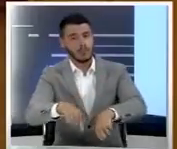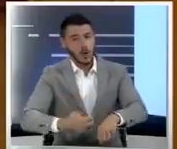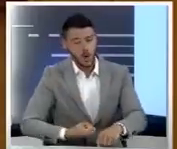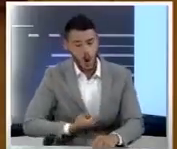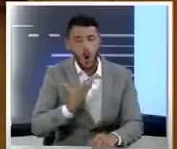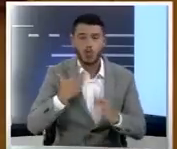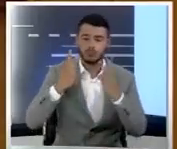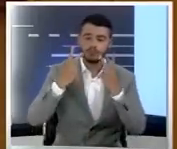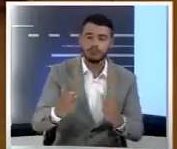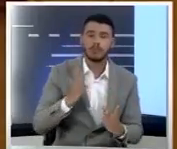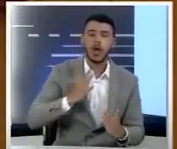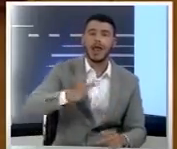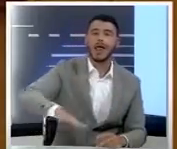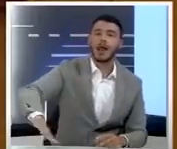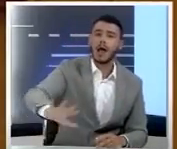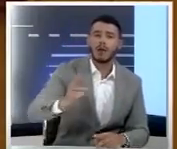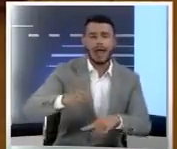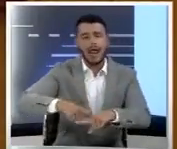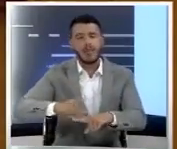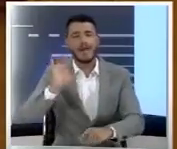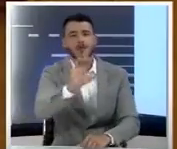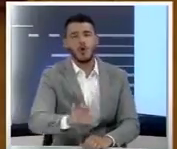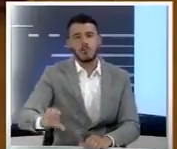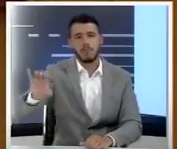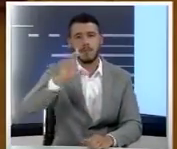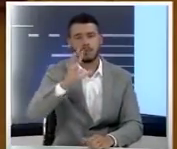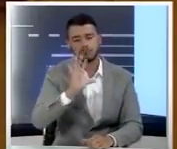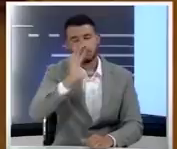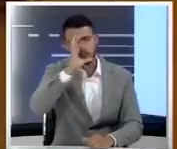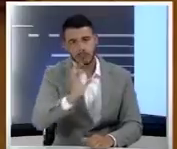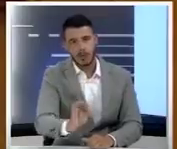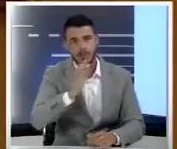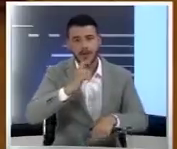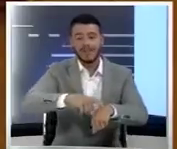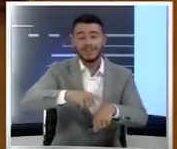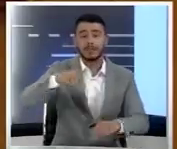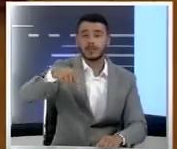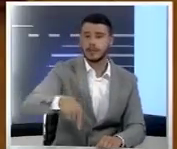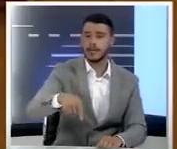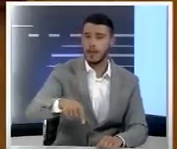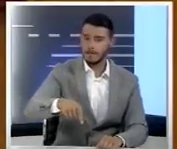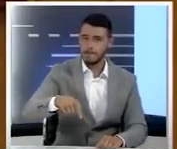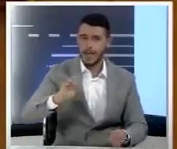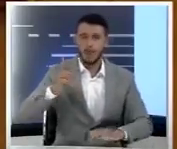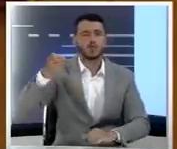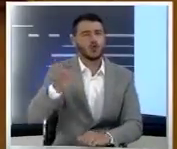διαπιστώσουμε φαινόμενα ανησυχητικά. Ότι πράγματι και σήμερα, με κάποιες αναλογίες